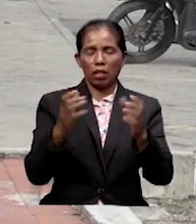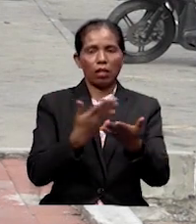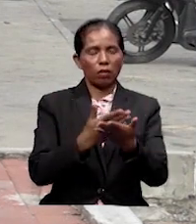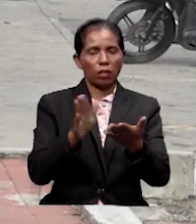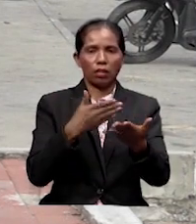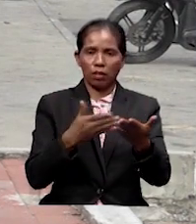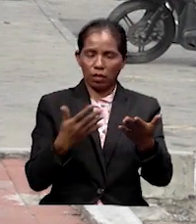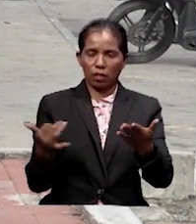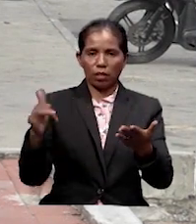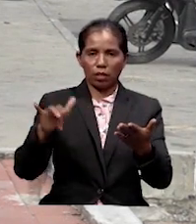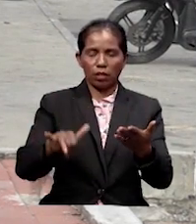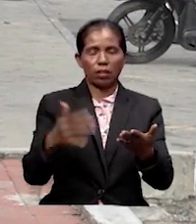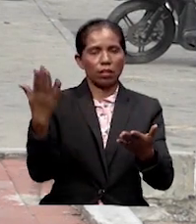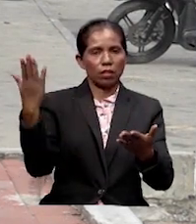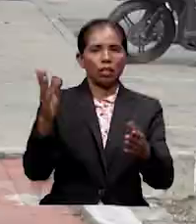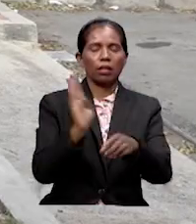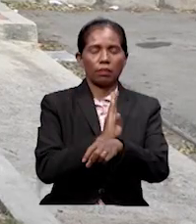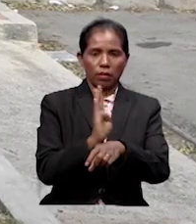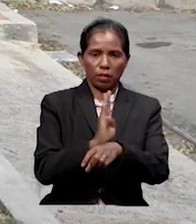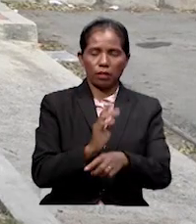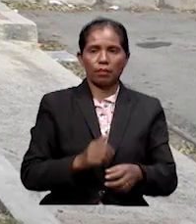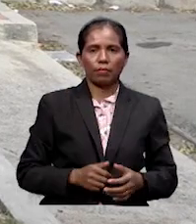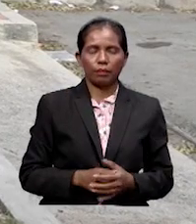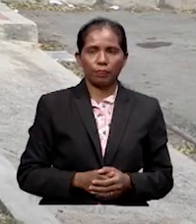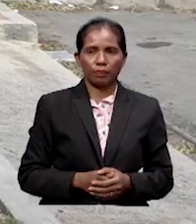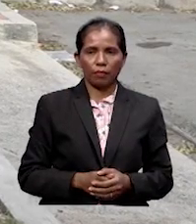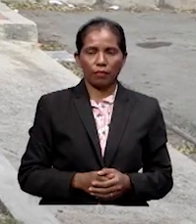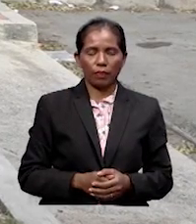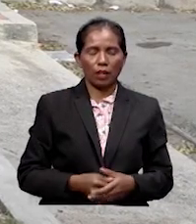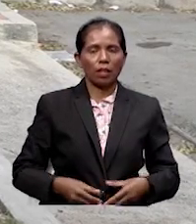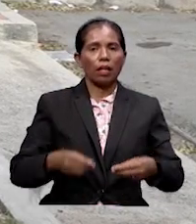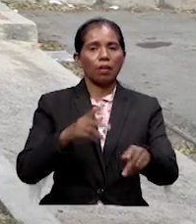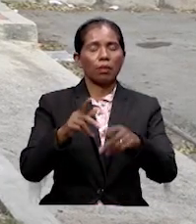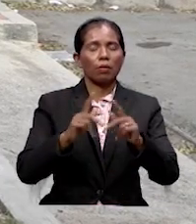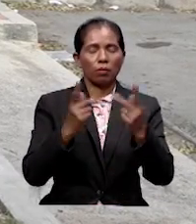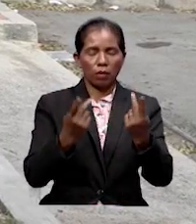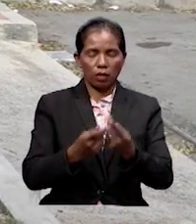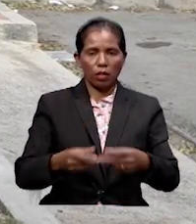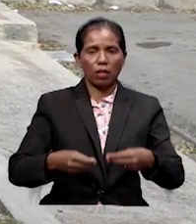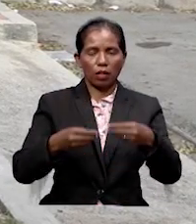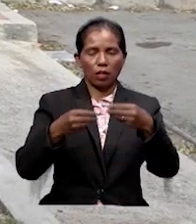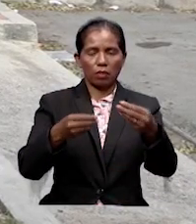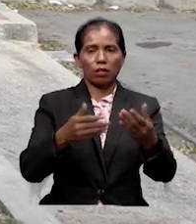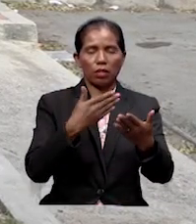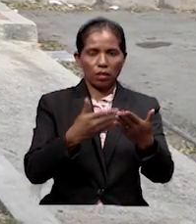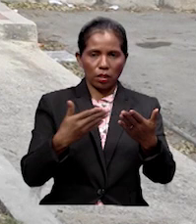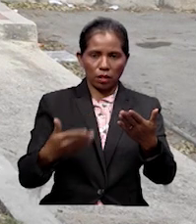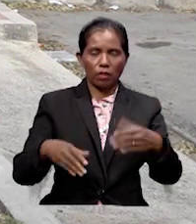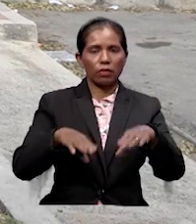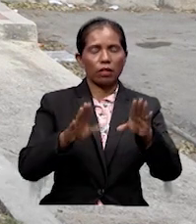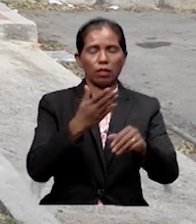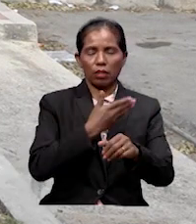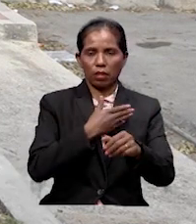ne iha sira nia negosio. No distribuidor balung hal spekulasaun basa saun foli